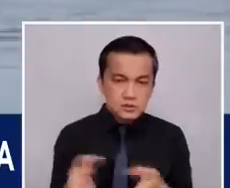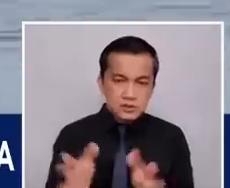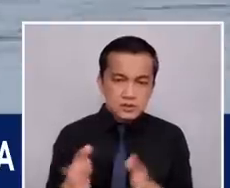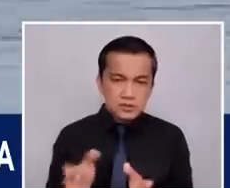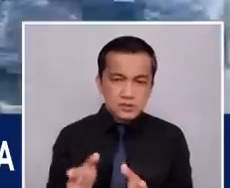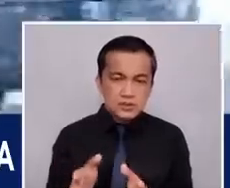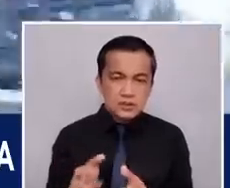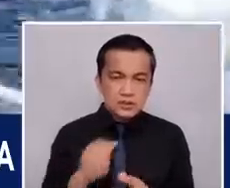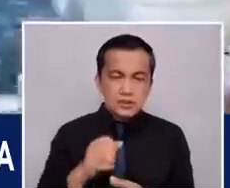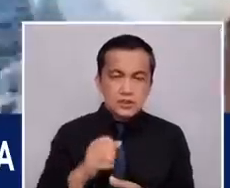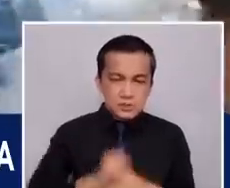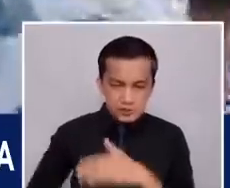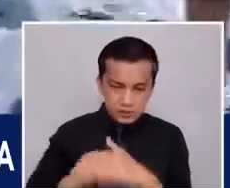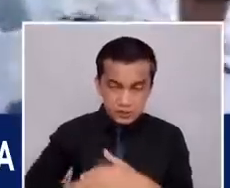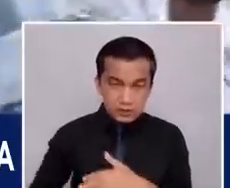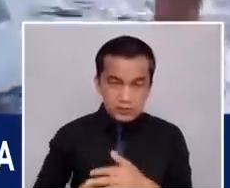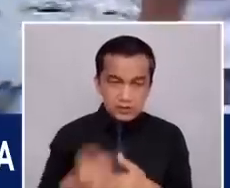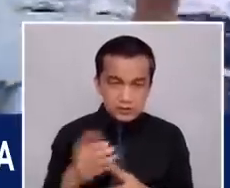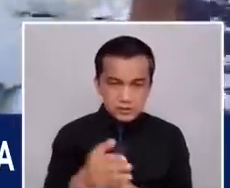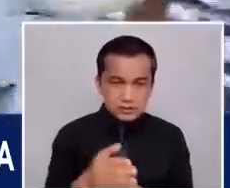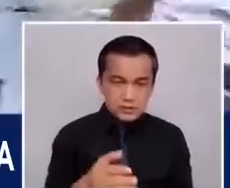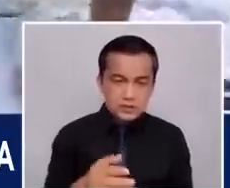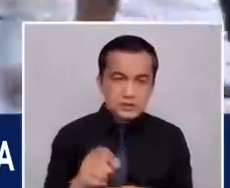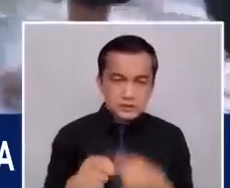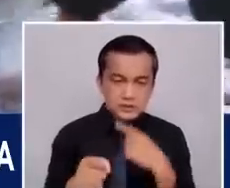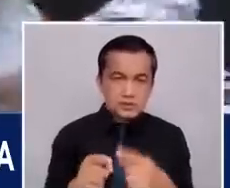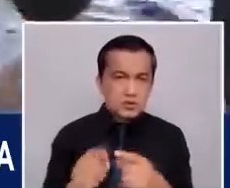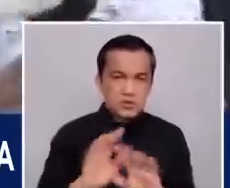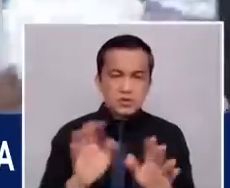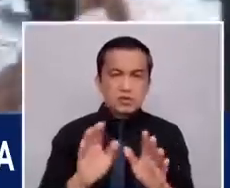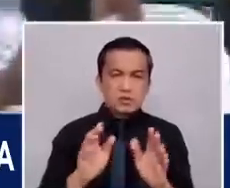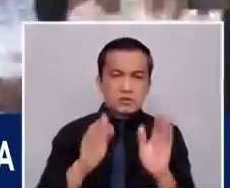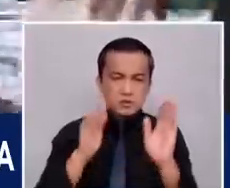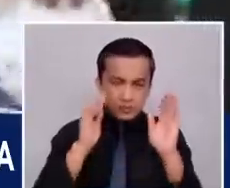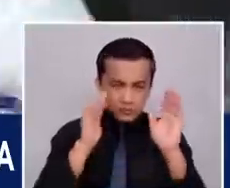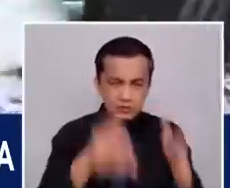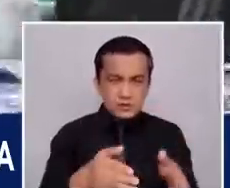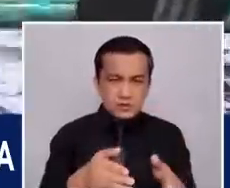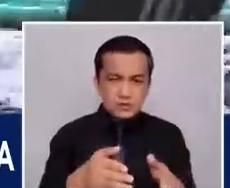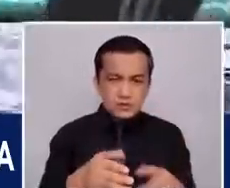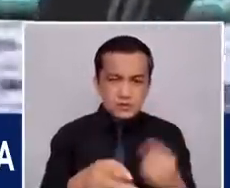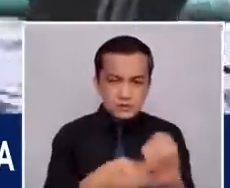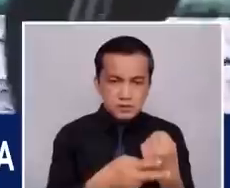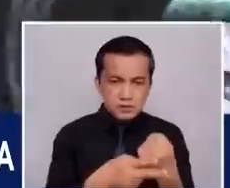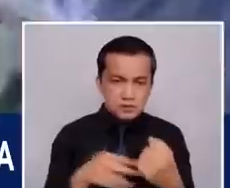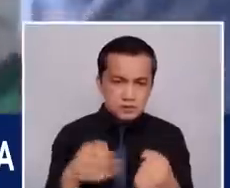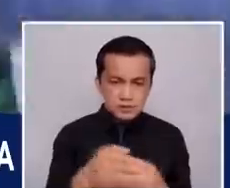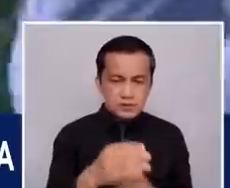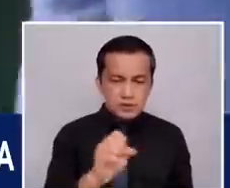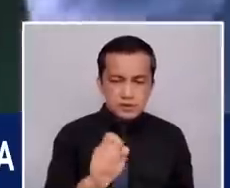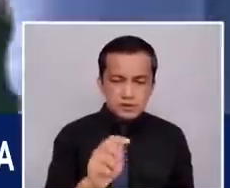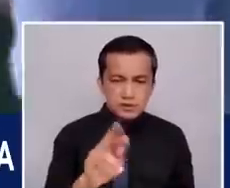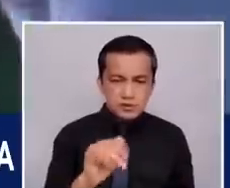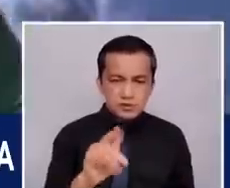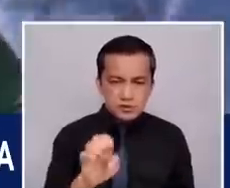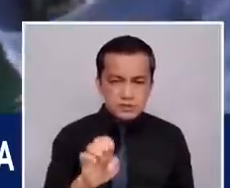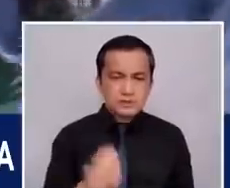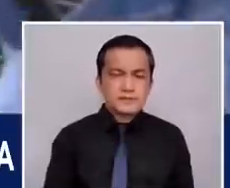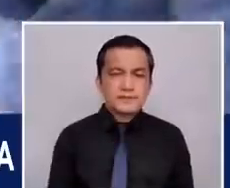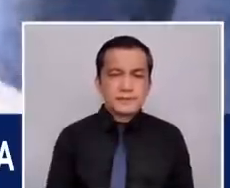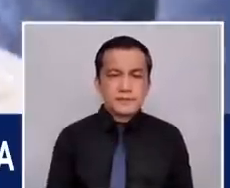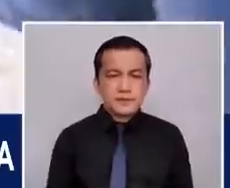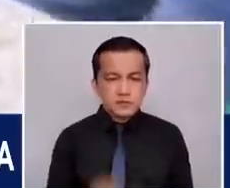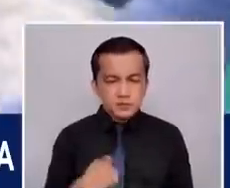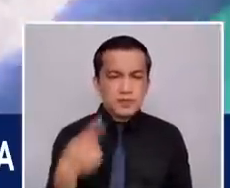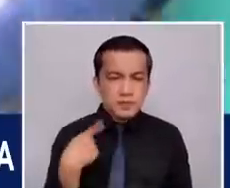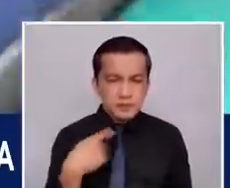mga isda. Mas dapat anilang pagtuunan ng pansin ang pag-iimbak ng isda sa mga storage facilities para may sapat